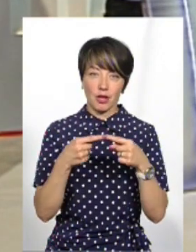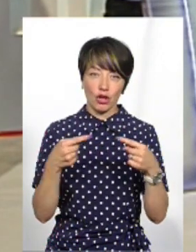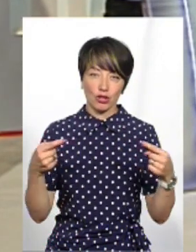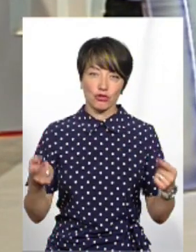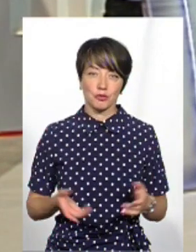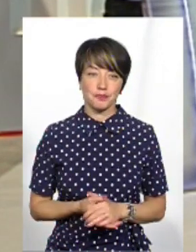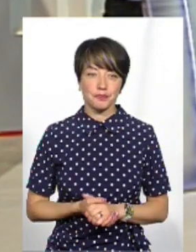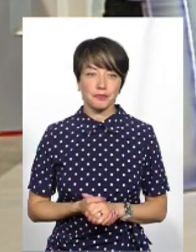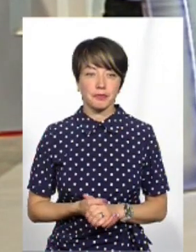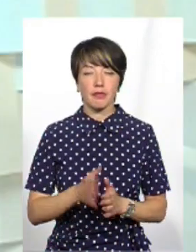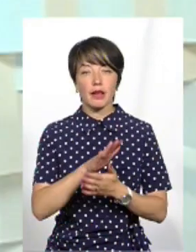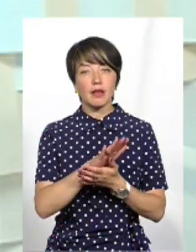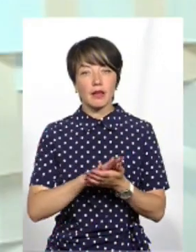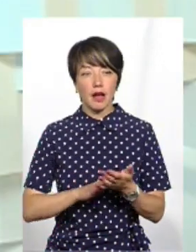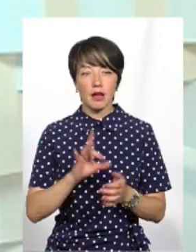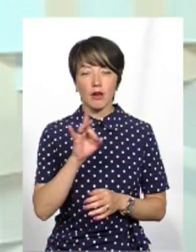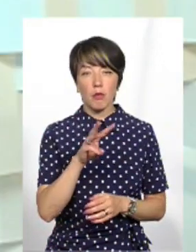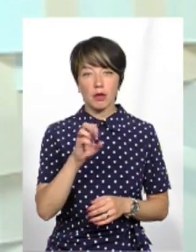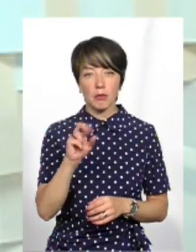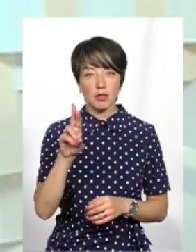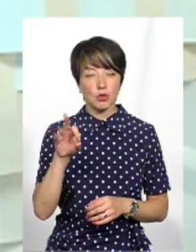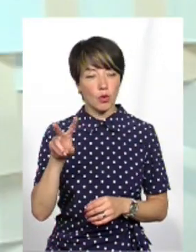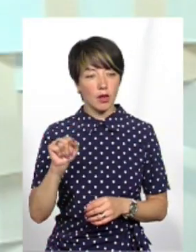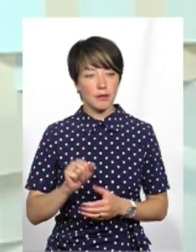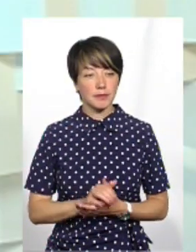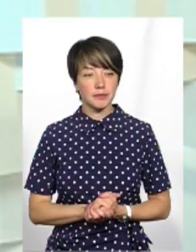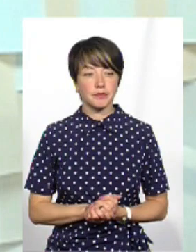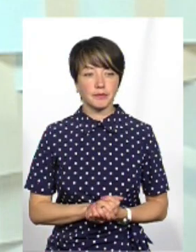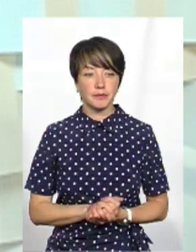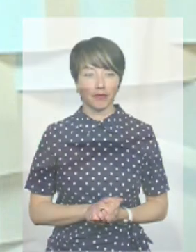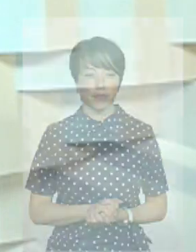подібні речі. Далі Роман Мацола, коротко.